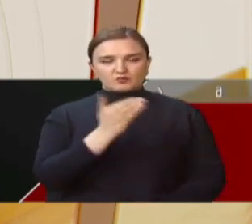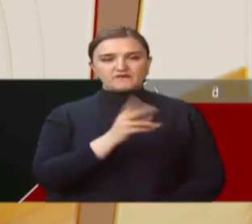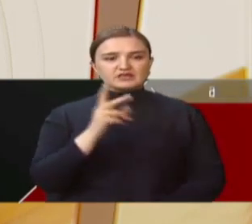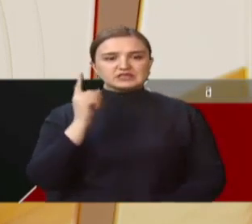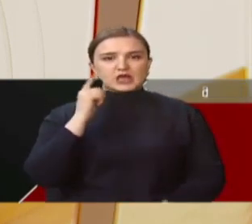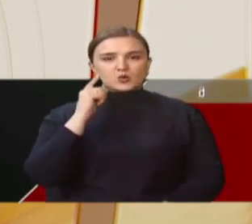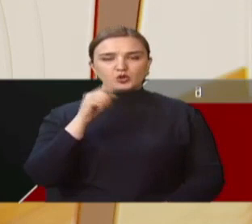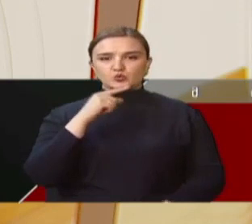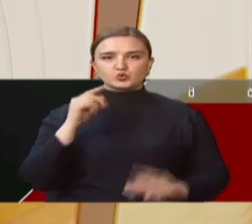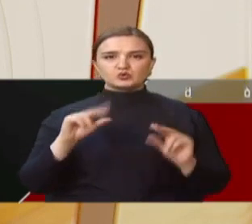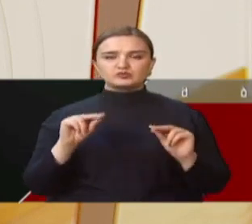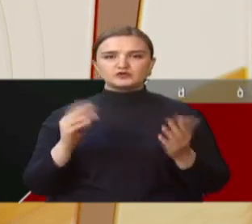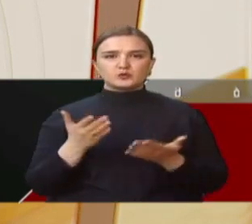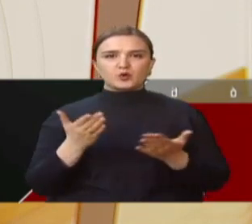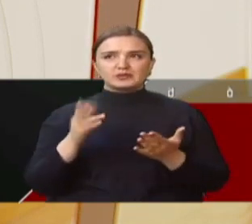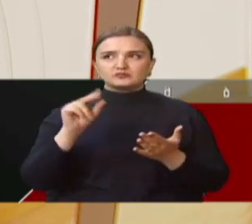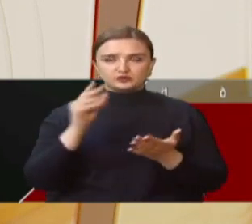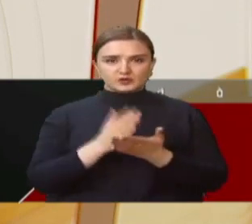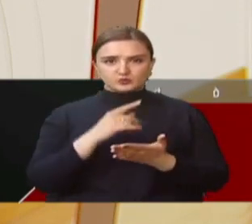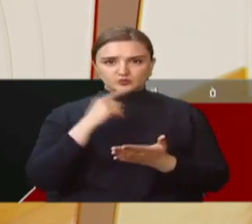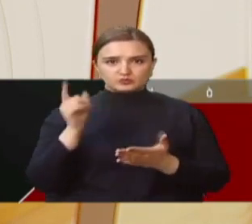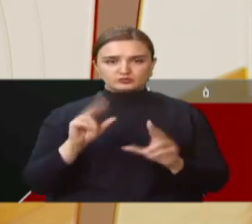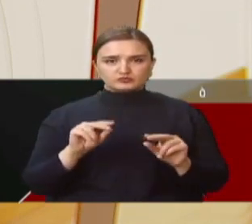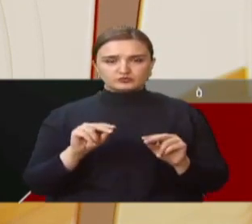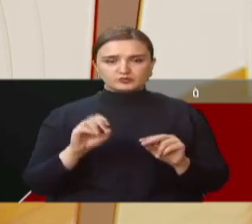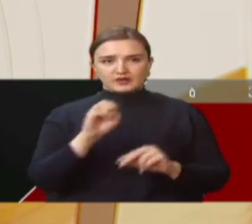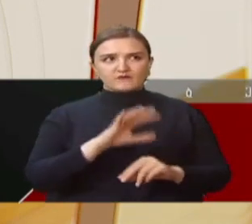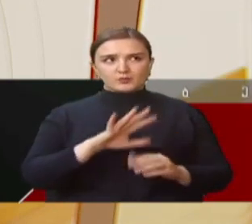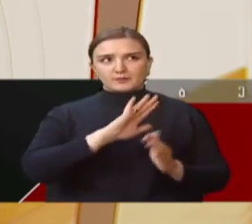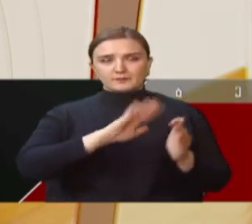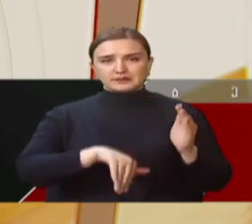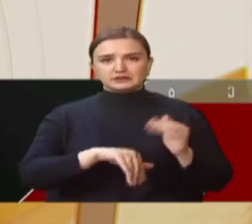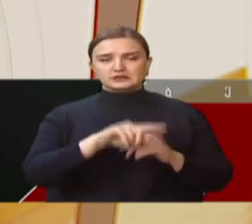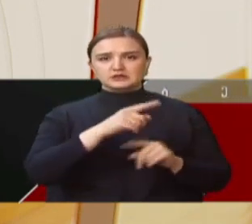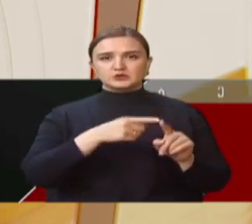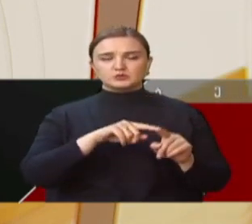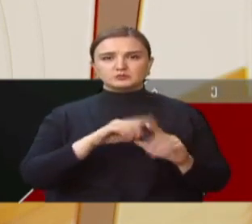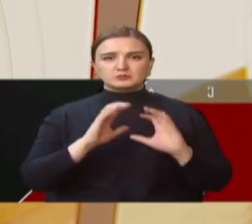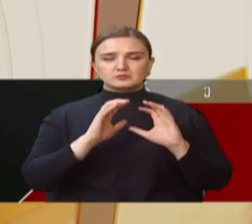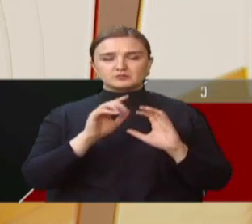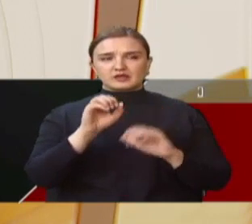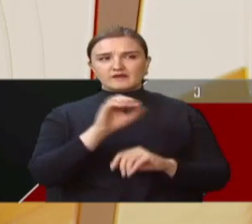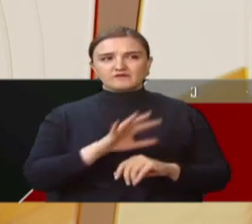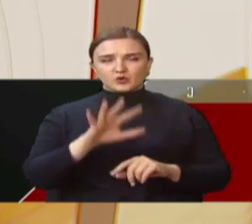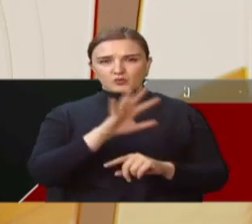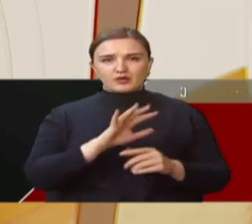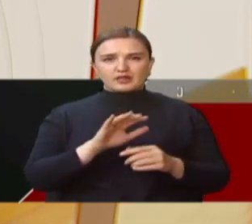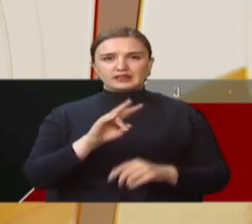გაუგია რუსული მშვიდობა რომელ მშვიდობას კვირდება ევროპის გარეშე, ნატოს გარეშე რა მშვიდობაა, რუსული მშვიდობა, ჩვენ ხო